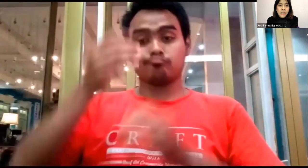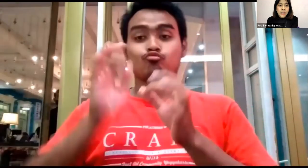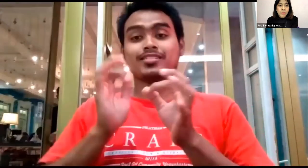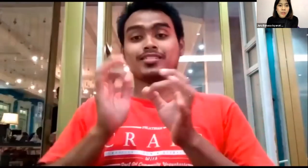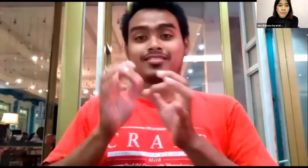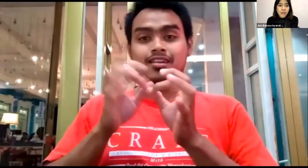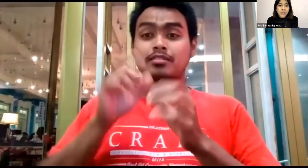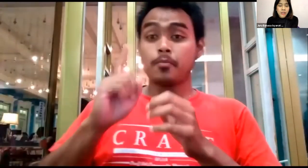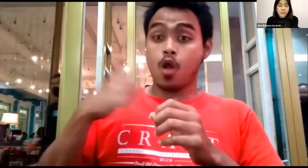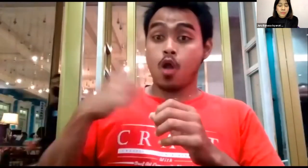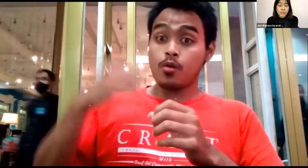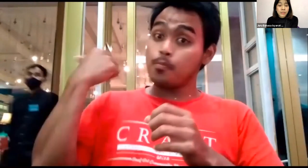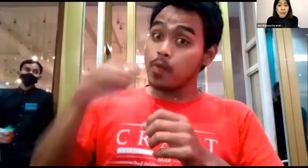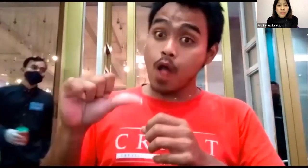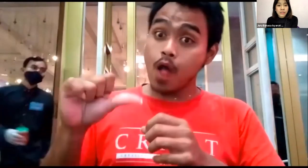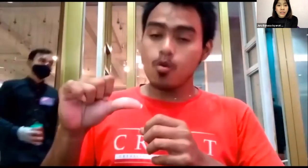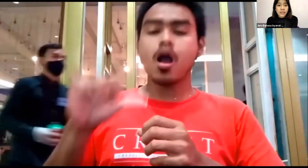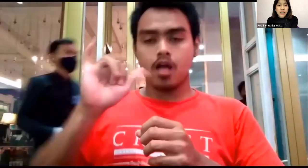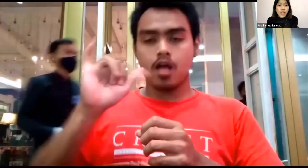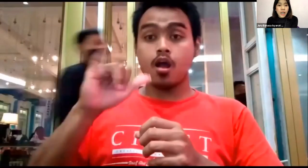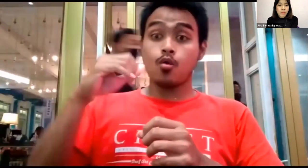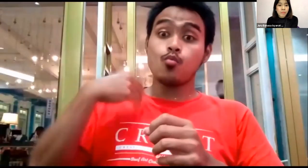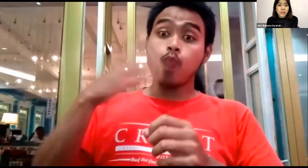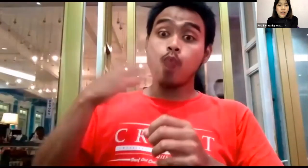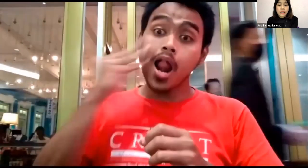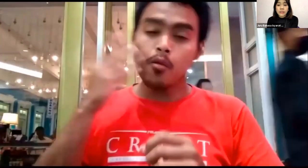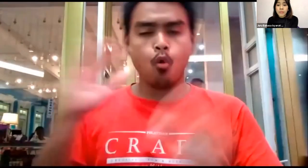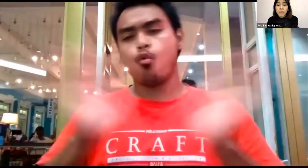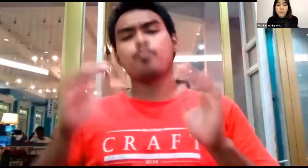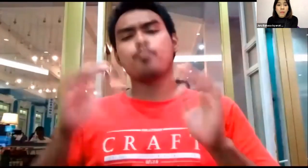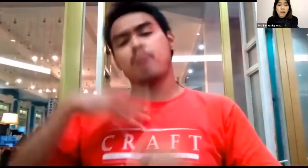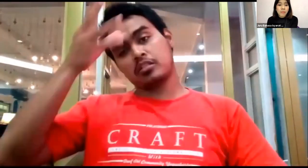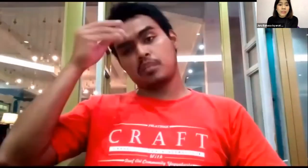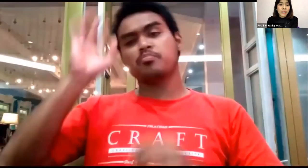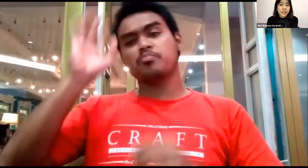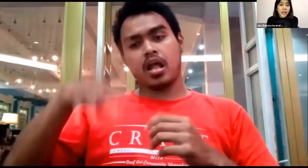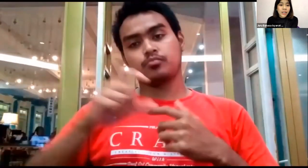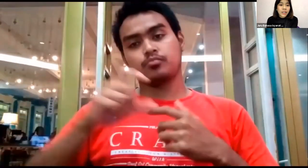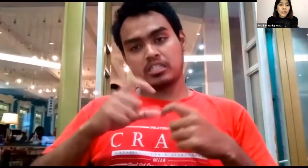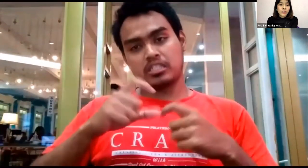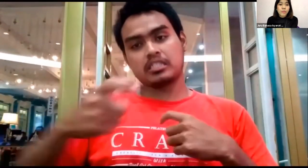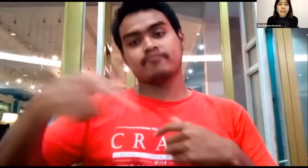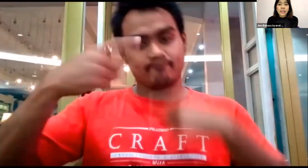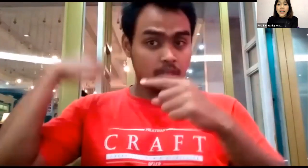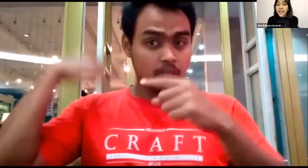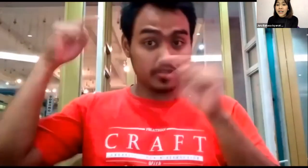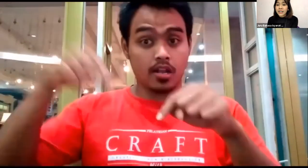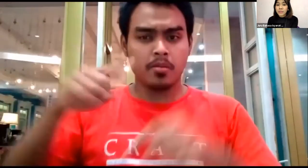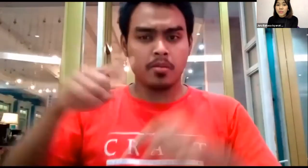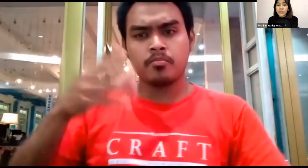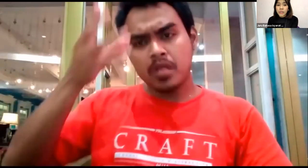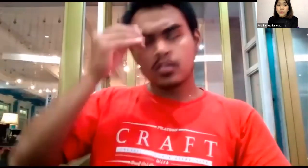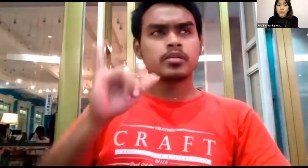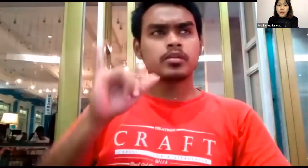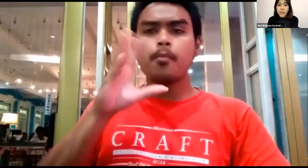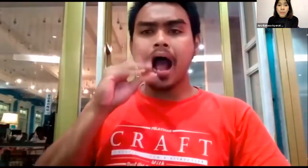saya menambahkan Le bertambah skill saya kemampuan saya menambah pemahaman saya terkait juru bahasa isyarat karena